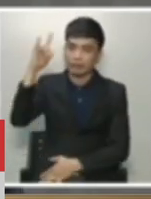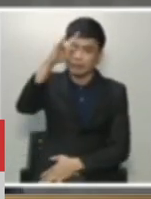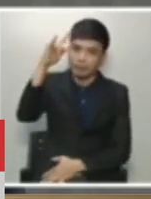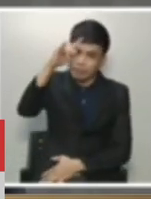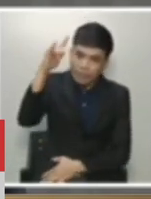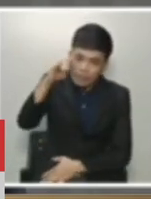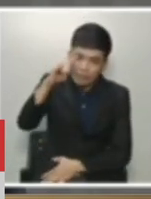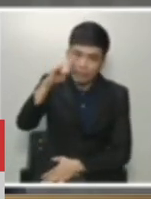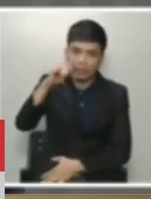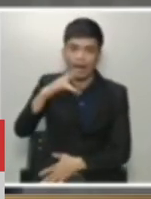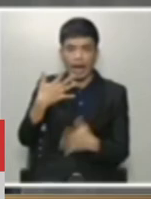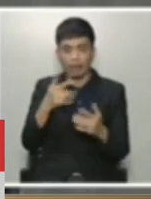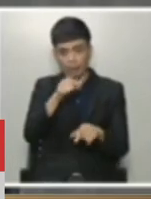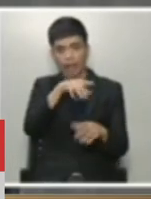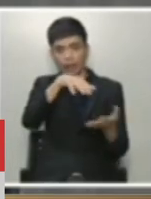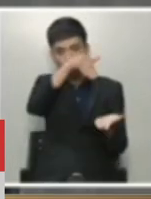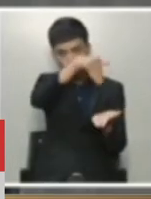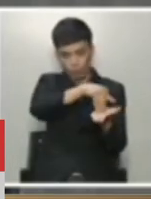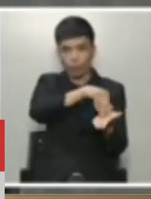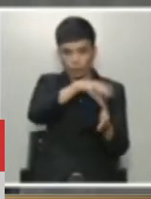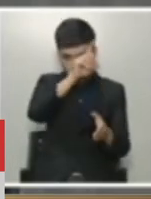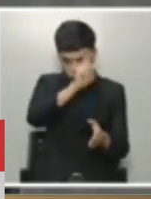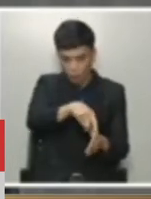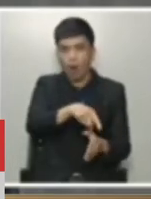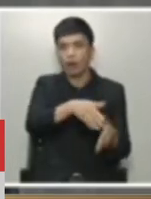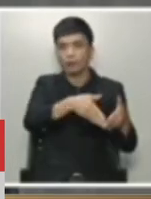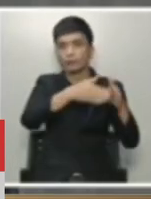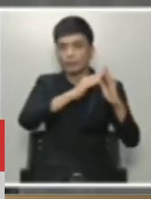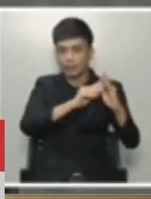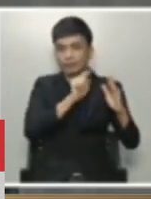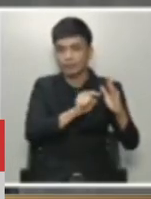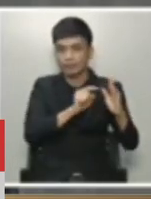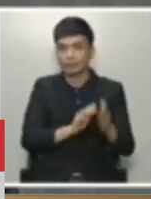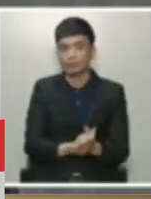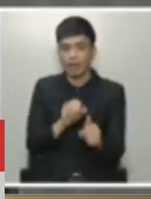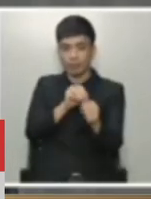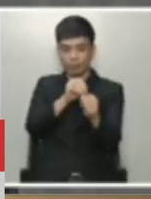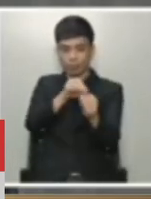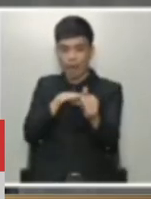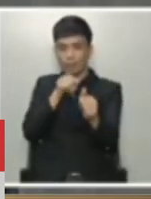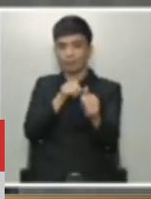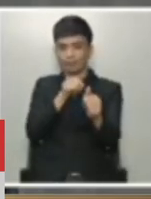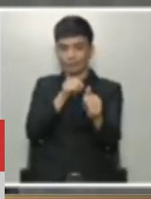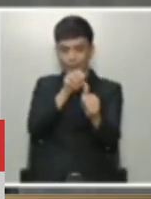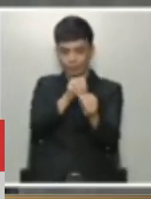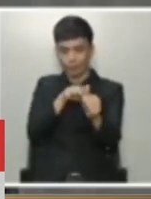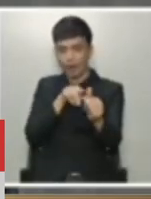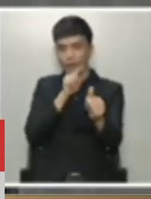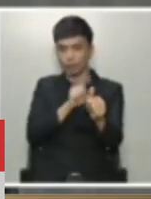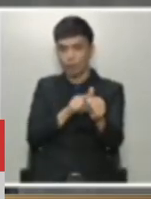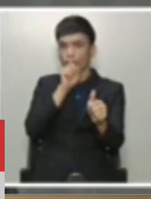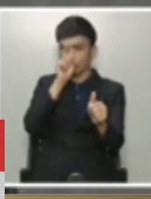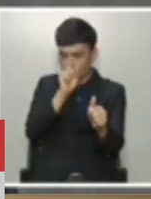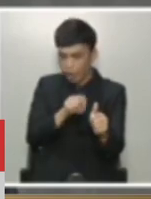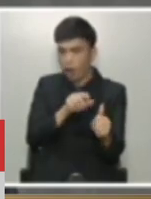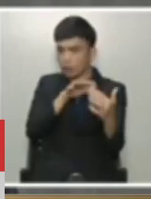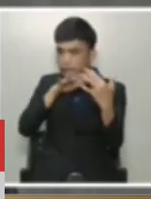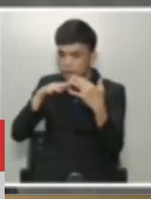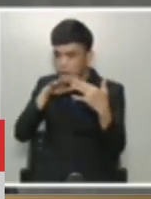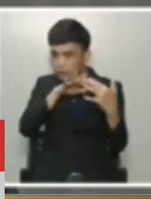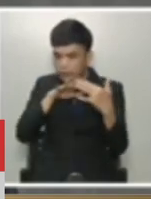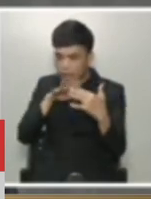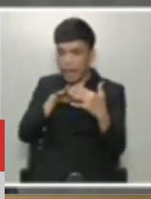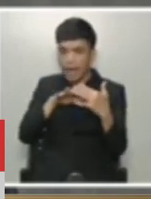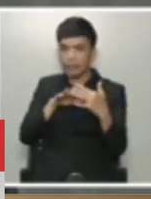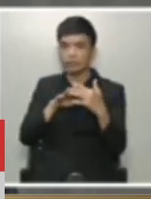อยู่และที่สำคัญครับท่านประธานครับผู้นำเนี่ยต้องสื่อสารอย่างมี